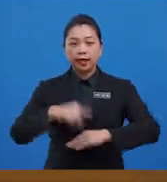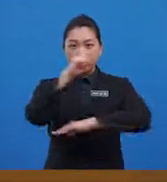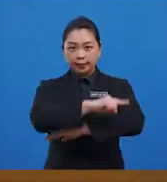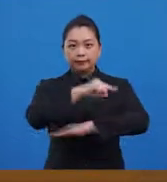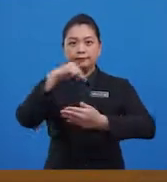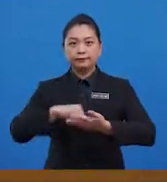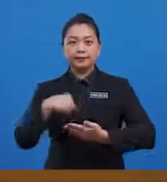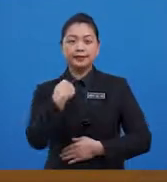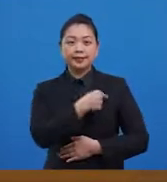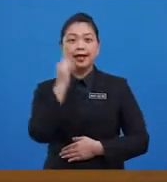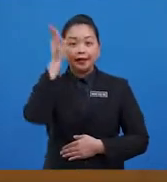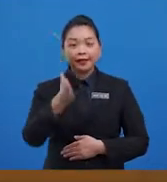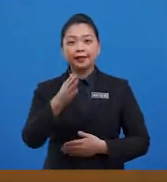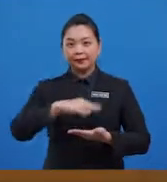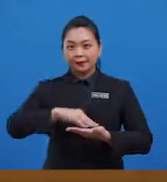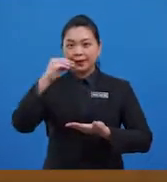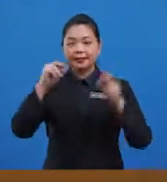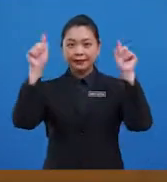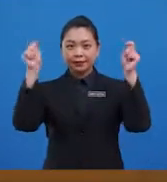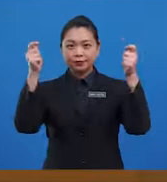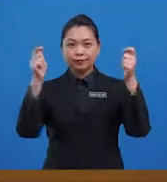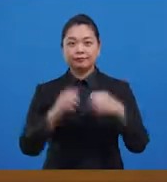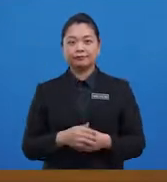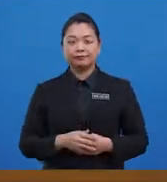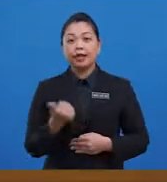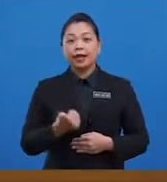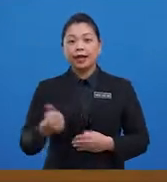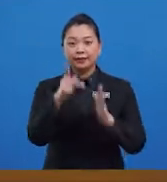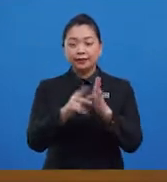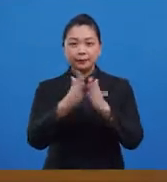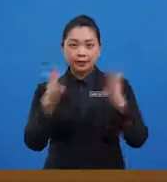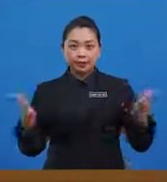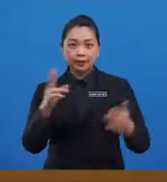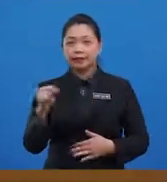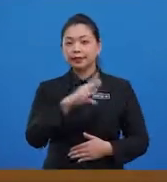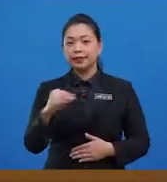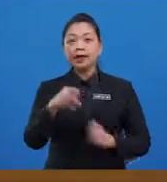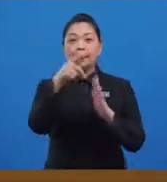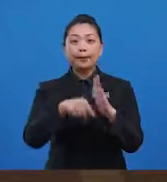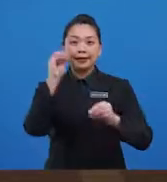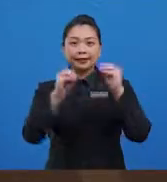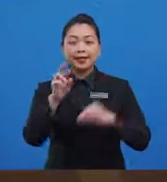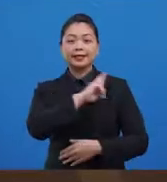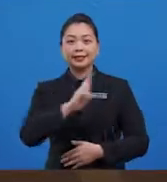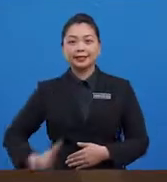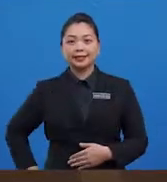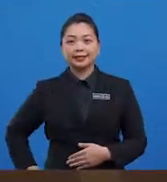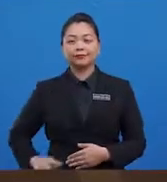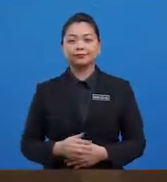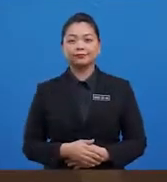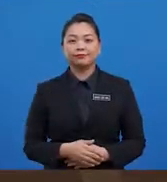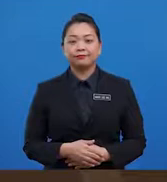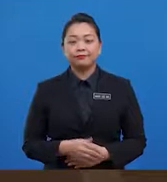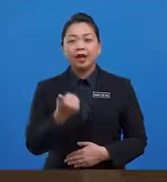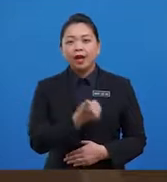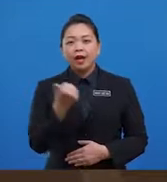ini kita akan mempelajari tajuk alat kebesaran dan perhiasan diraja. Alat kebesaran